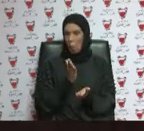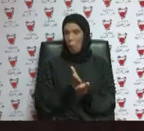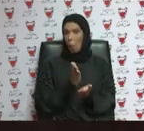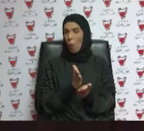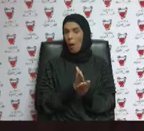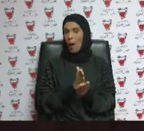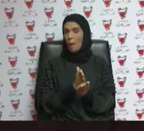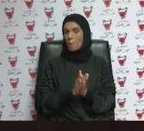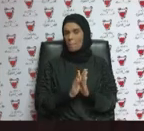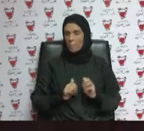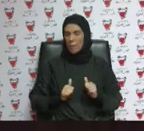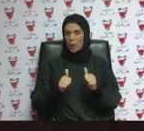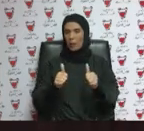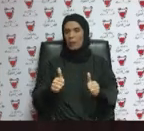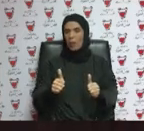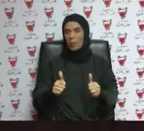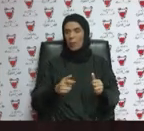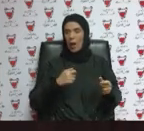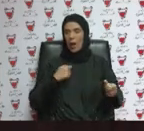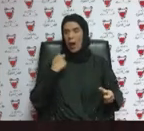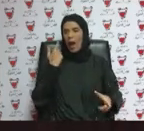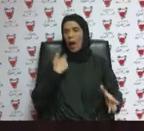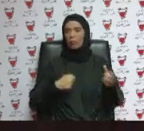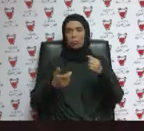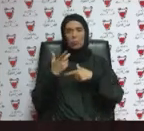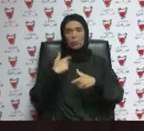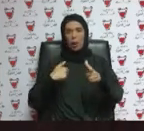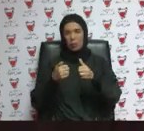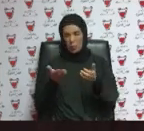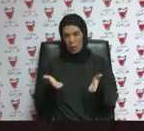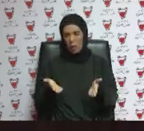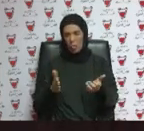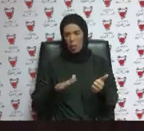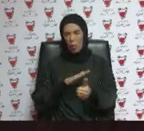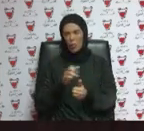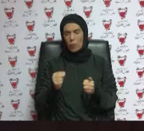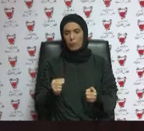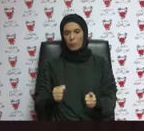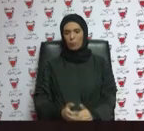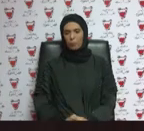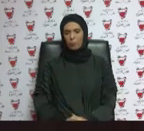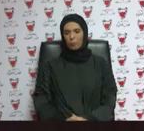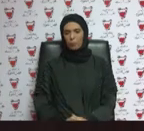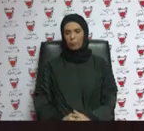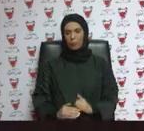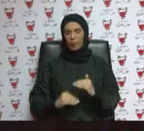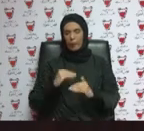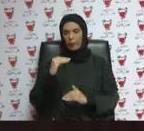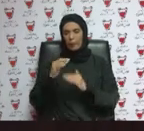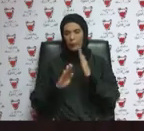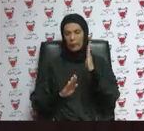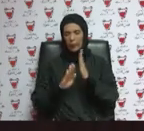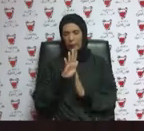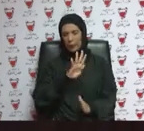يدفع بالقطاع التجاري لكي يمارس عمله رغم هذه الأزمة. معالي الرئيس، يقاس يعني تطور أي منظومة وقدرة أي